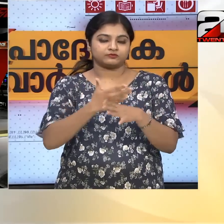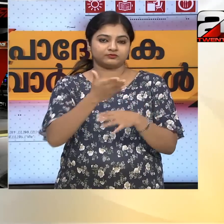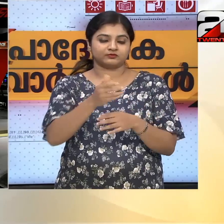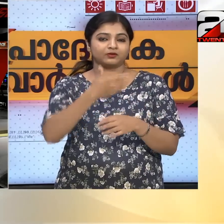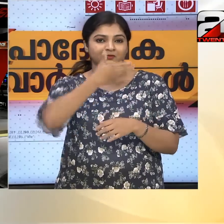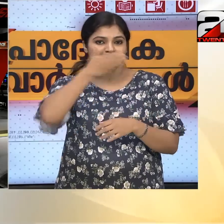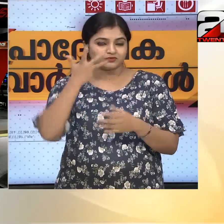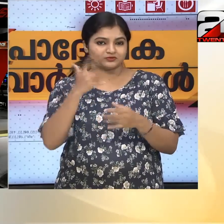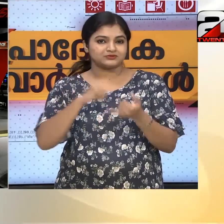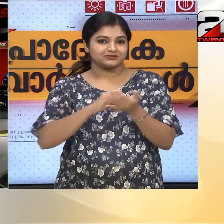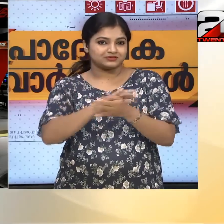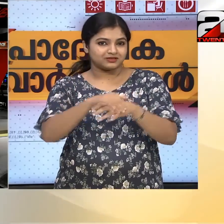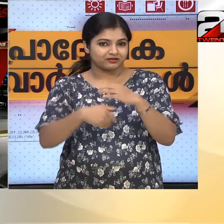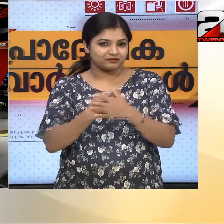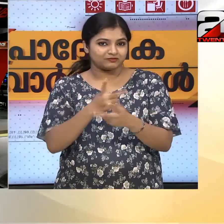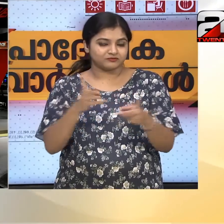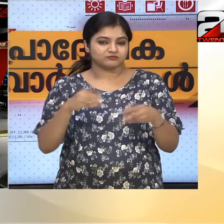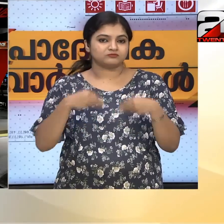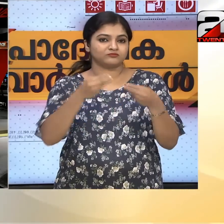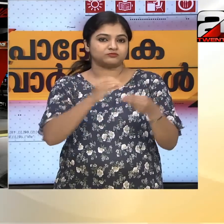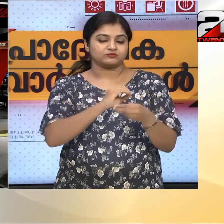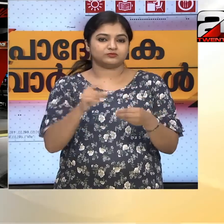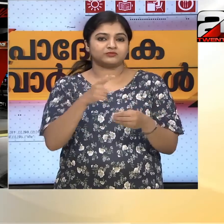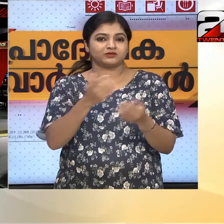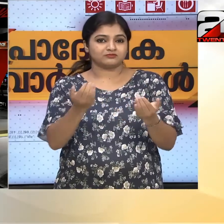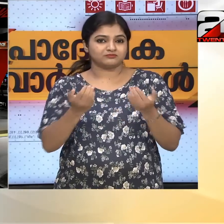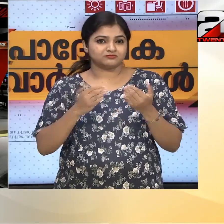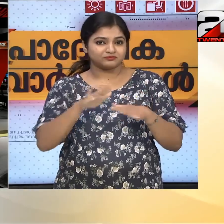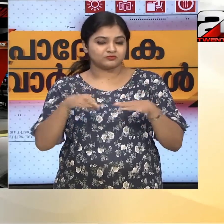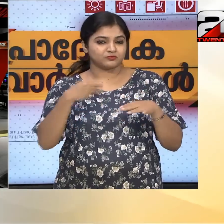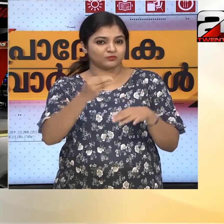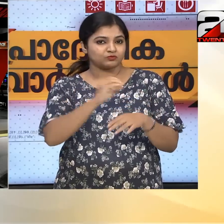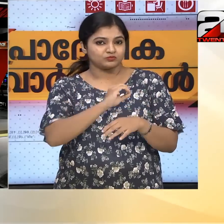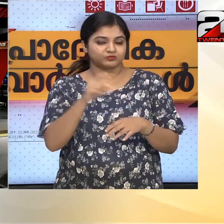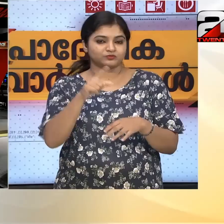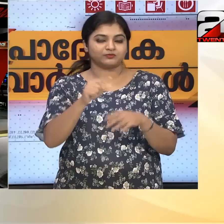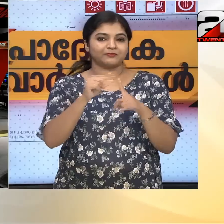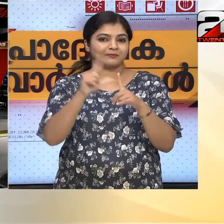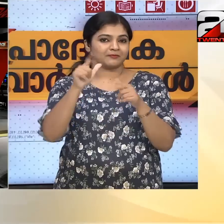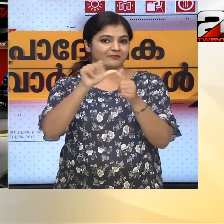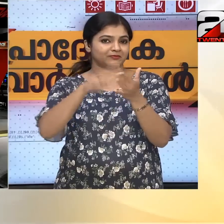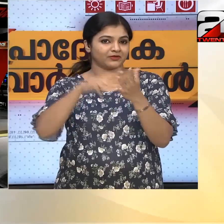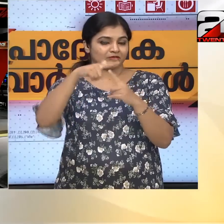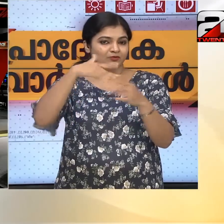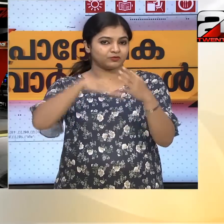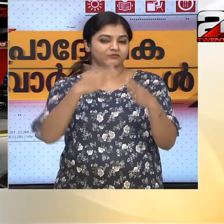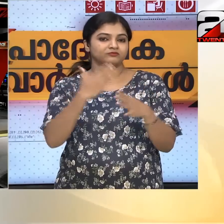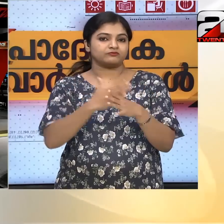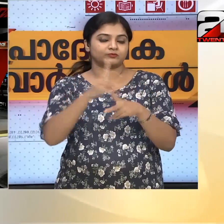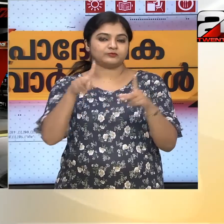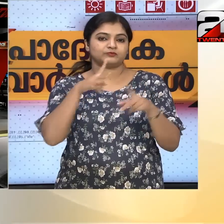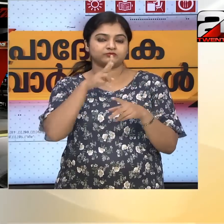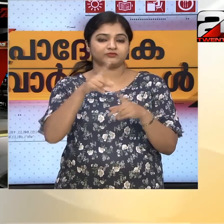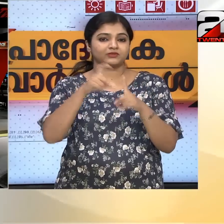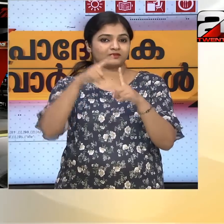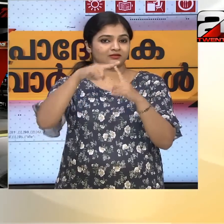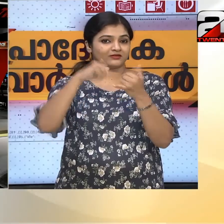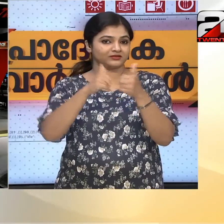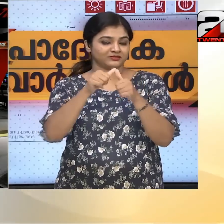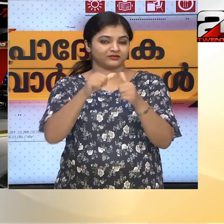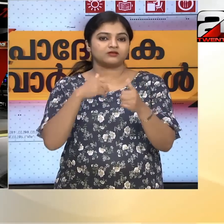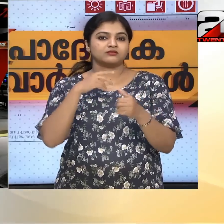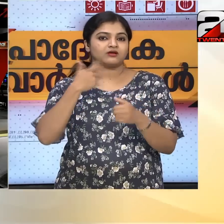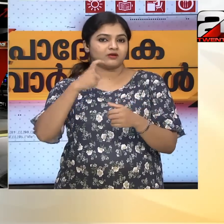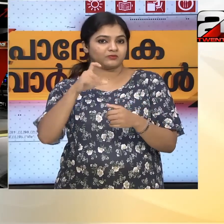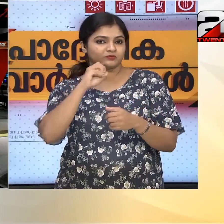സാനിറ്റൈസറോ നൽകുന്നില്ല, യാതൊരുവിധ സുരക്ഷയും നൽകുന്നില്ലെന്നും പ്ലാന്റിലെ ഡ്രൈവേഴ്സ് ആരോപിക്കുന്നു. ദിശയിൽ അറിയിച്ചിട്ടും നടപടിയില്ലെന്നാണ് ആരോപണം. സുധിഷ